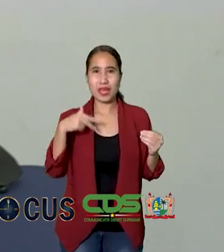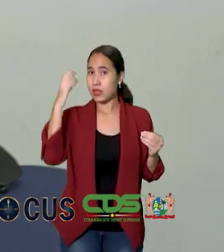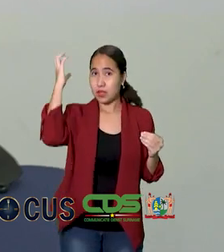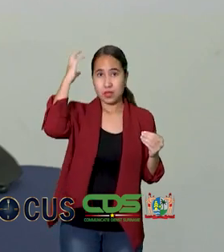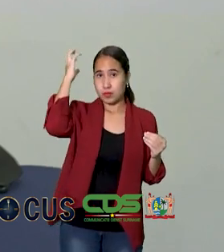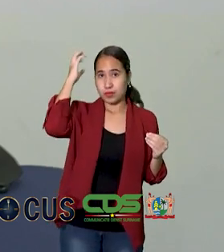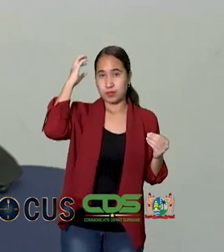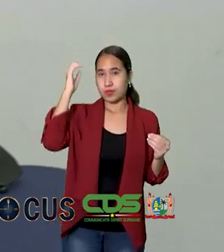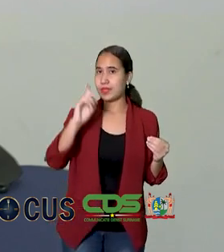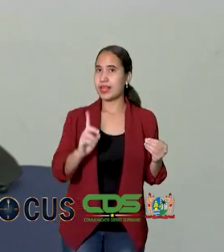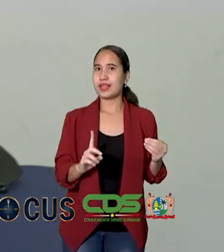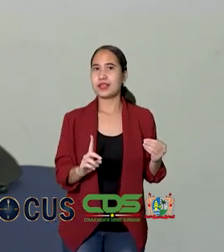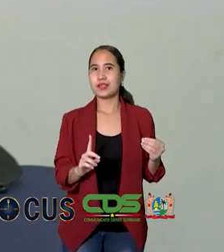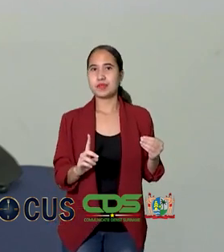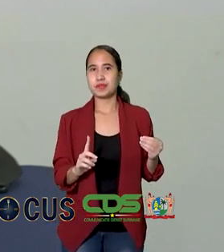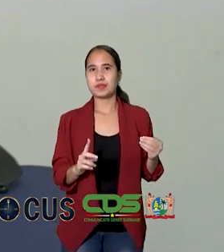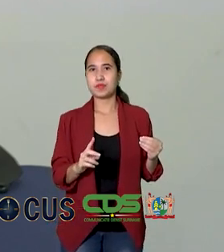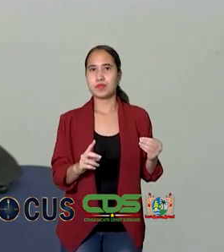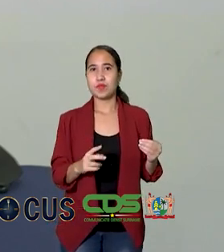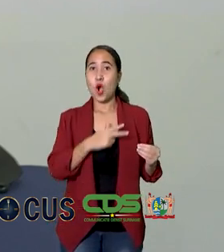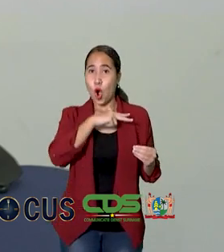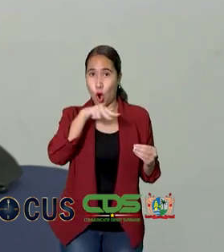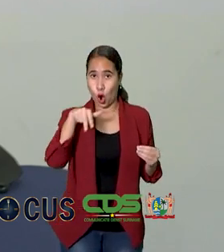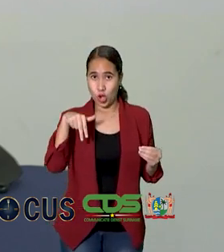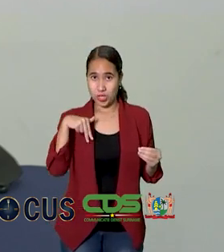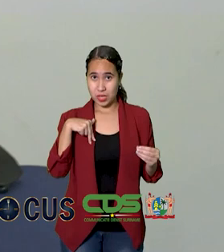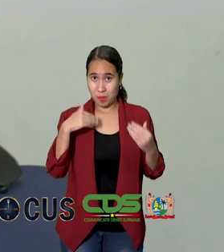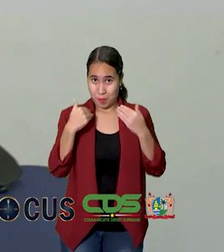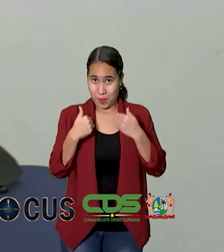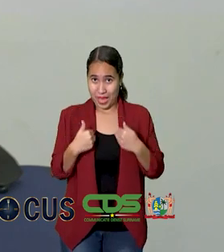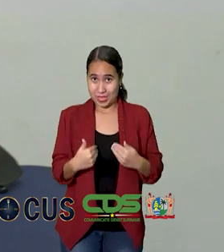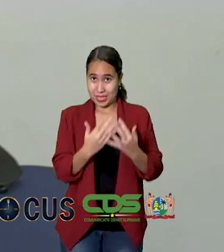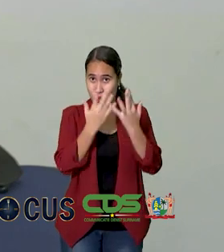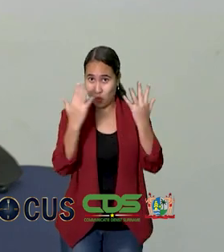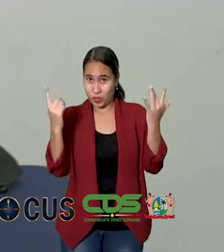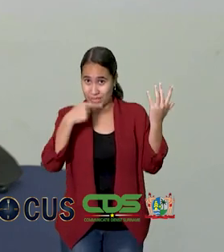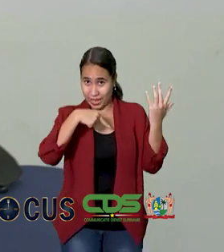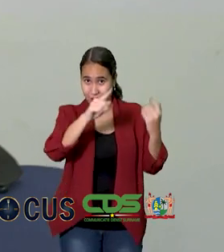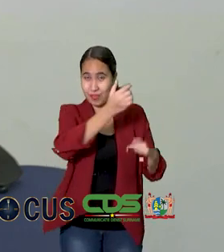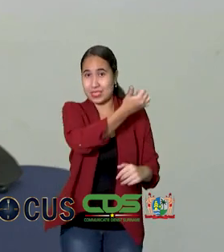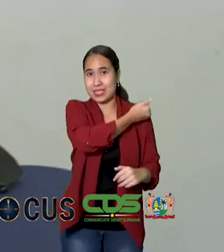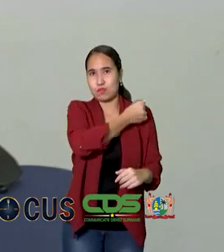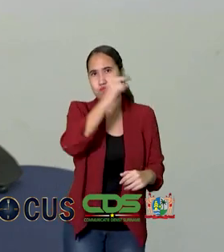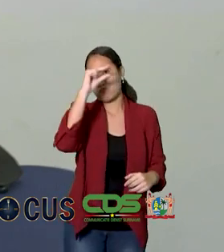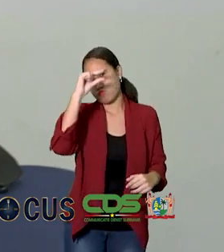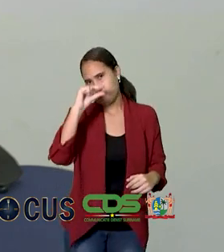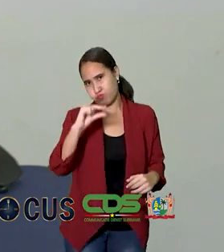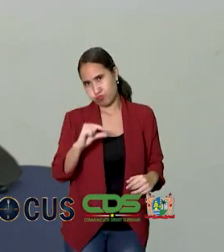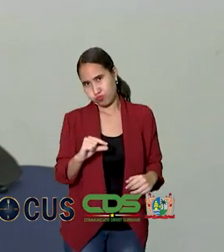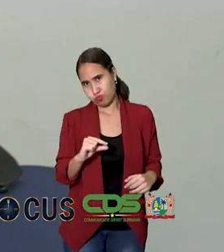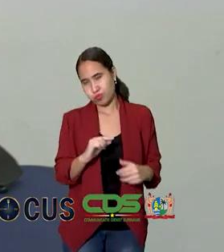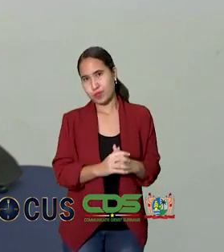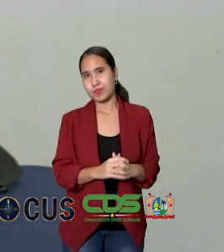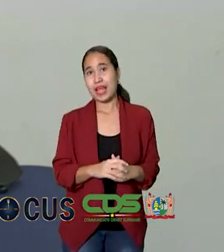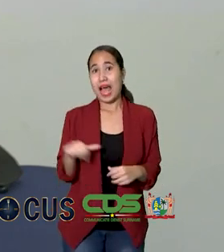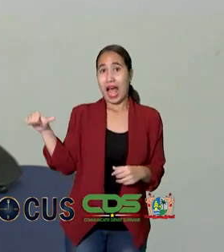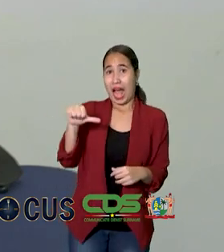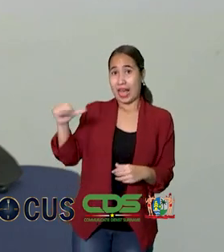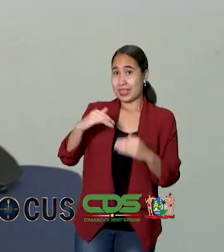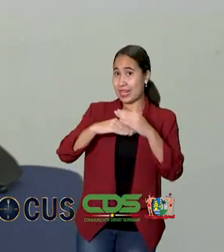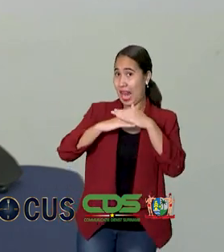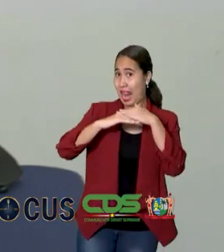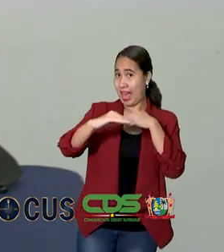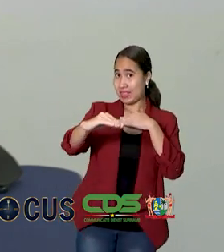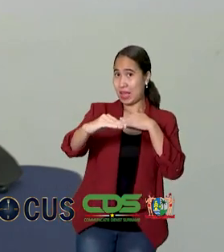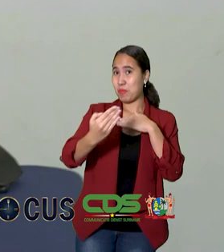vaccinatiegraad is te laag en daarnaast de capaciteit in onze zorg is veel minder dan alle andere landen die nu die golf